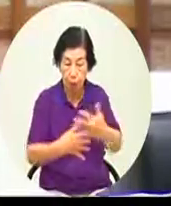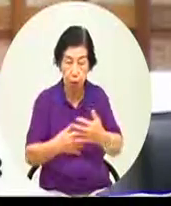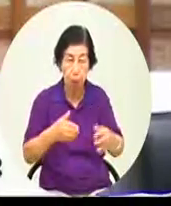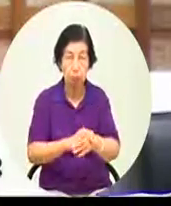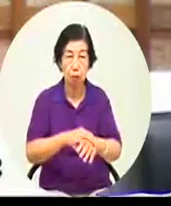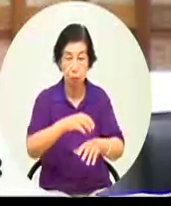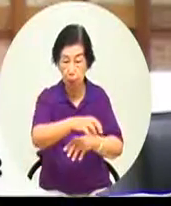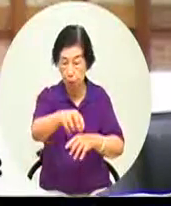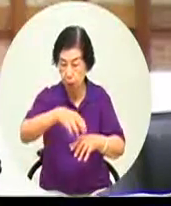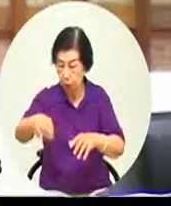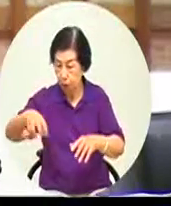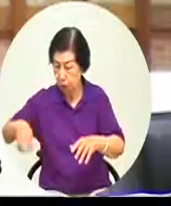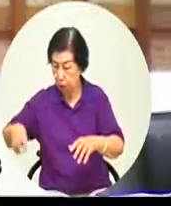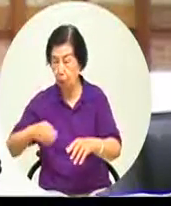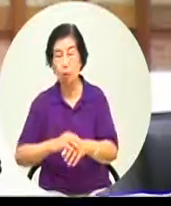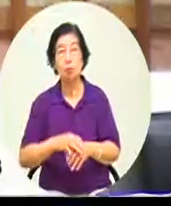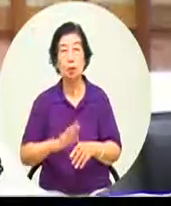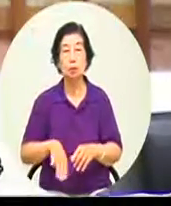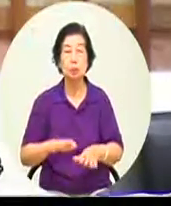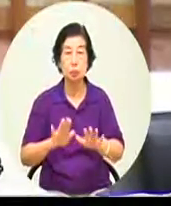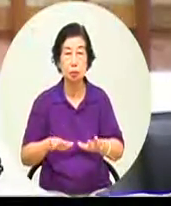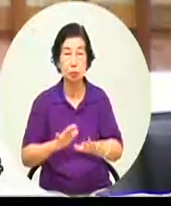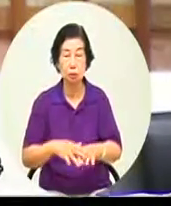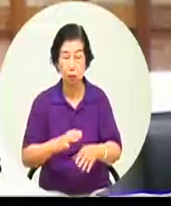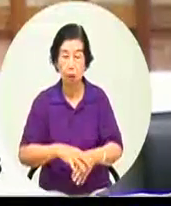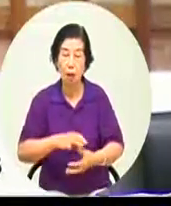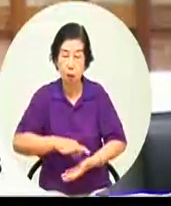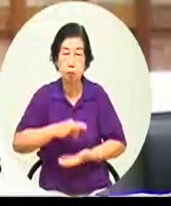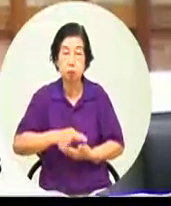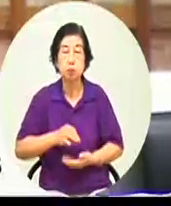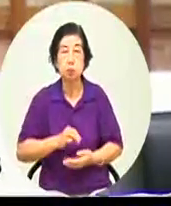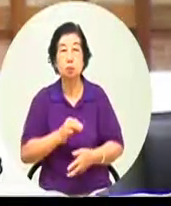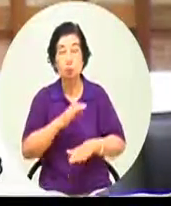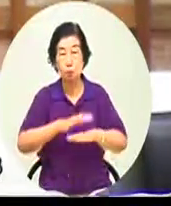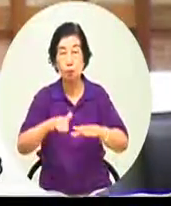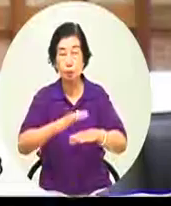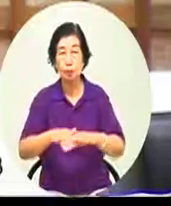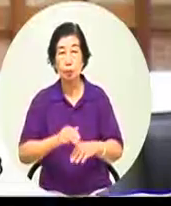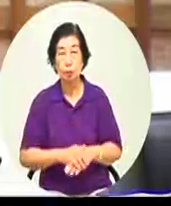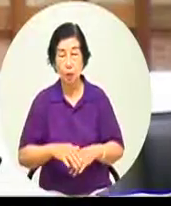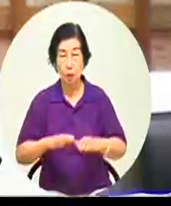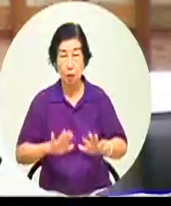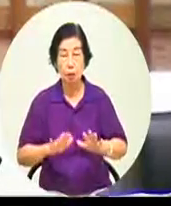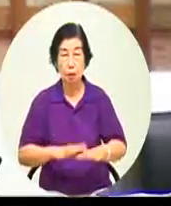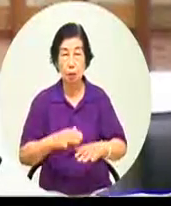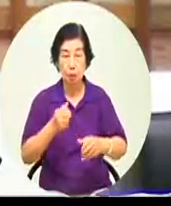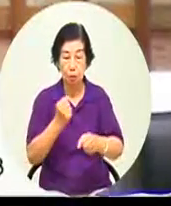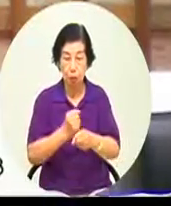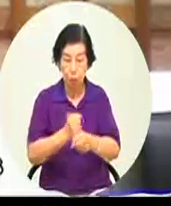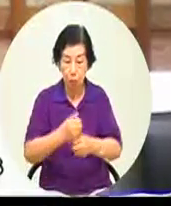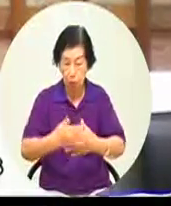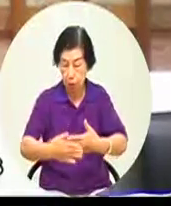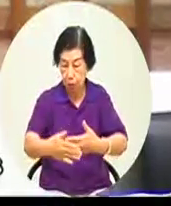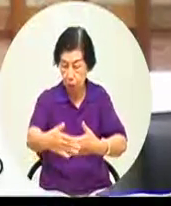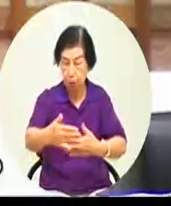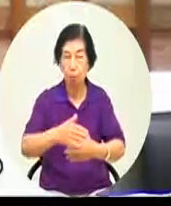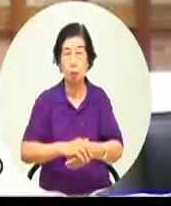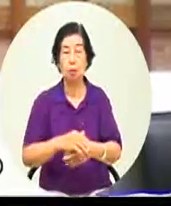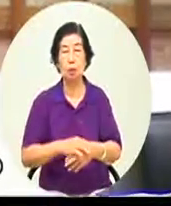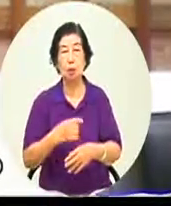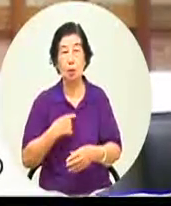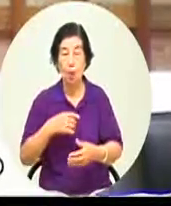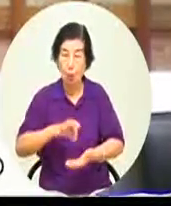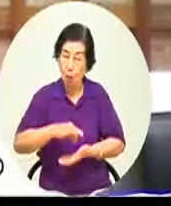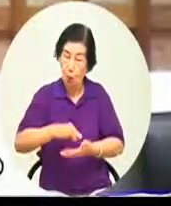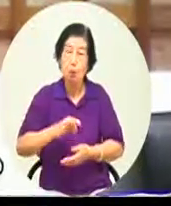是不得不忧心，以你们现有的工作的一个进度，本席是非常的忧心，也在这边再